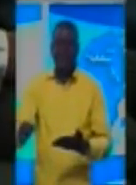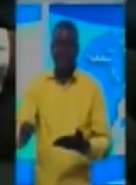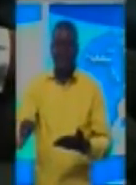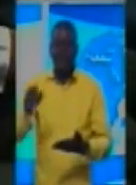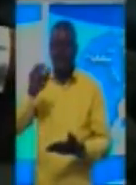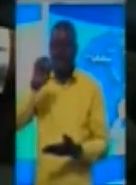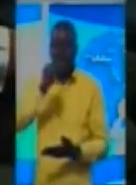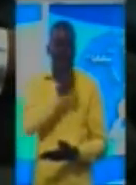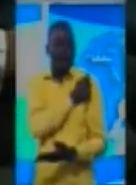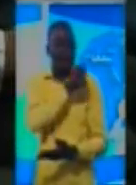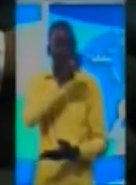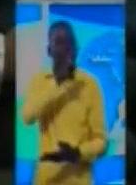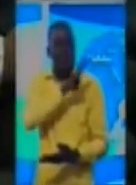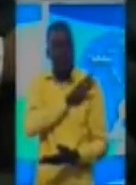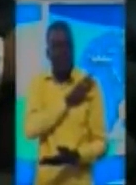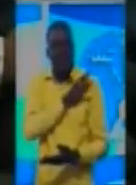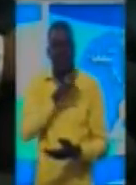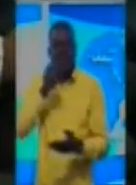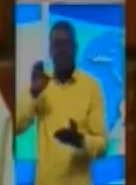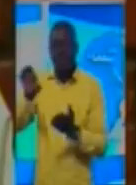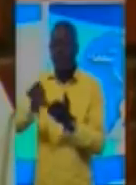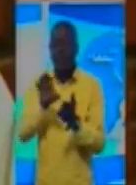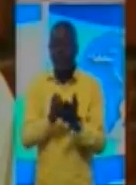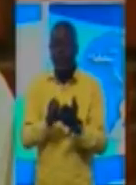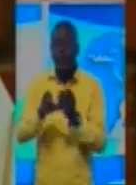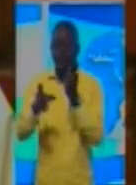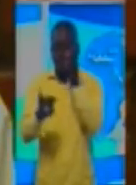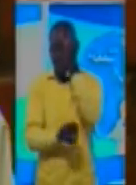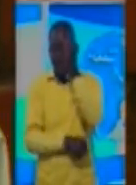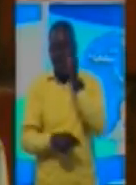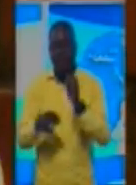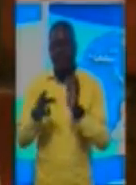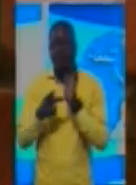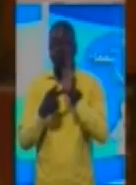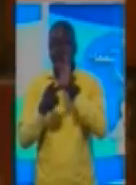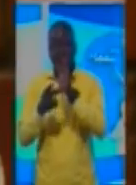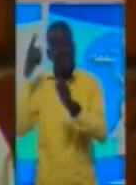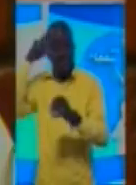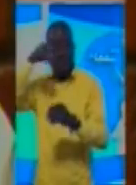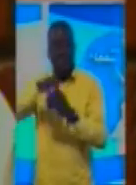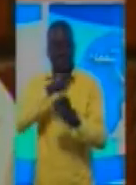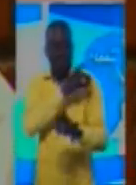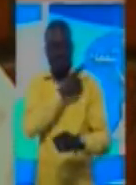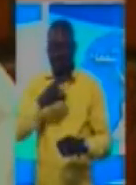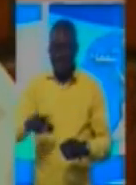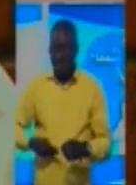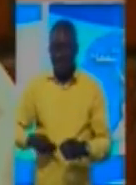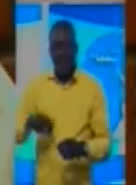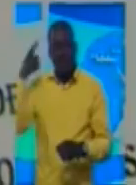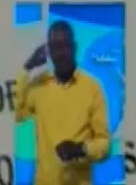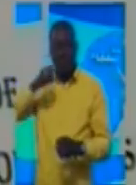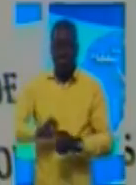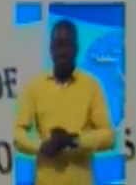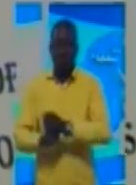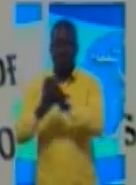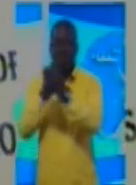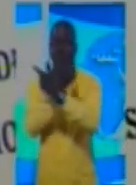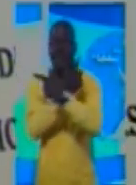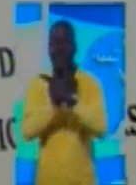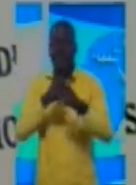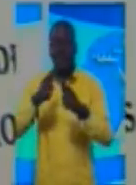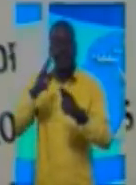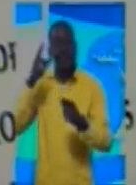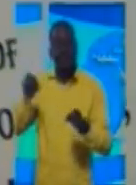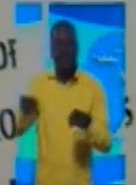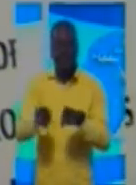Bala Sakandé revient sur le code pénal adopté par la représentation nationale et considéré par certains défenseurs de la liberté d'expression